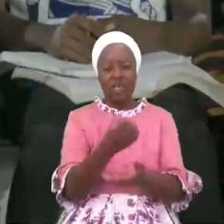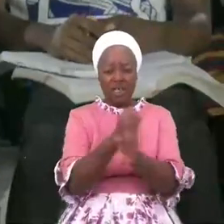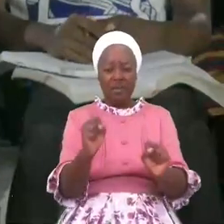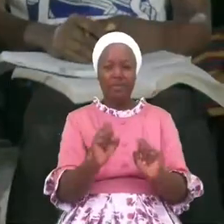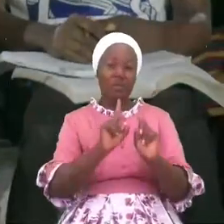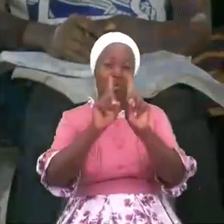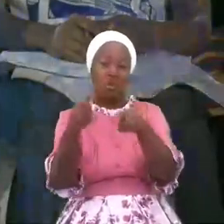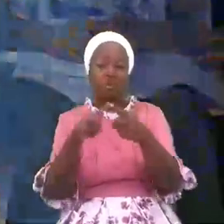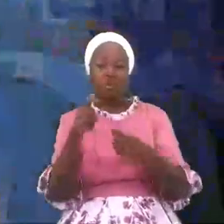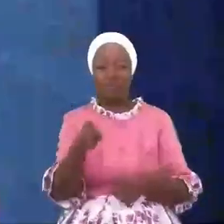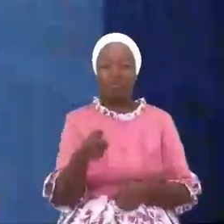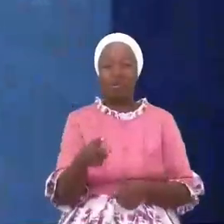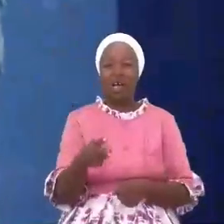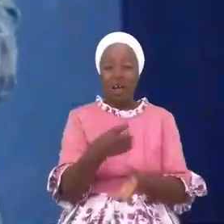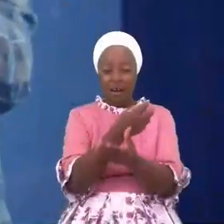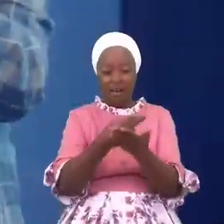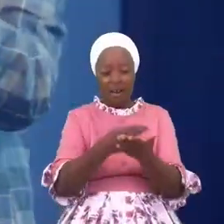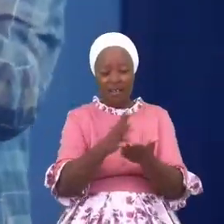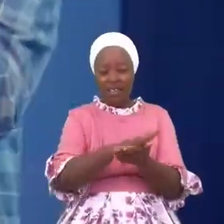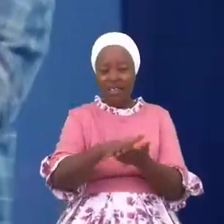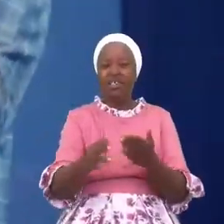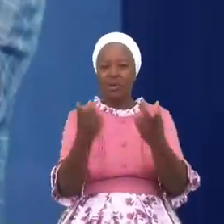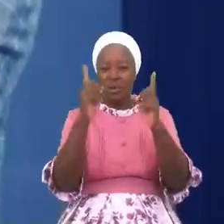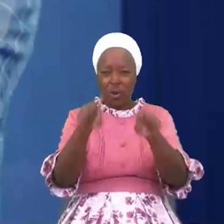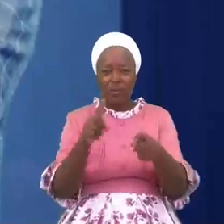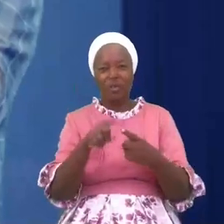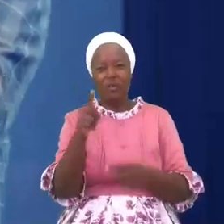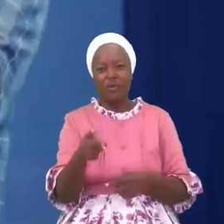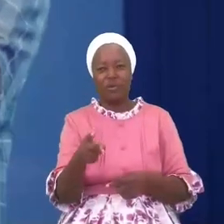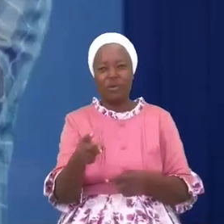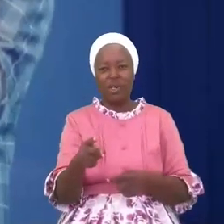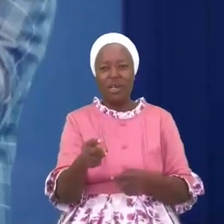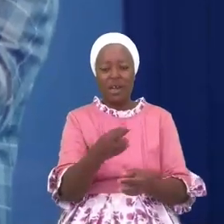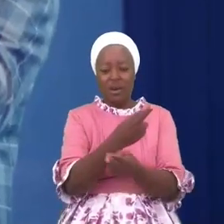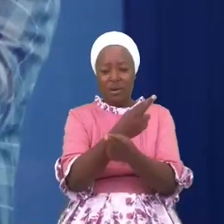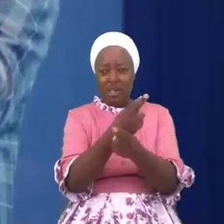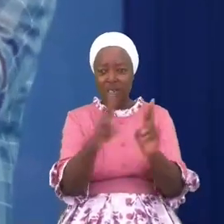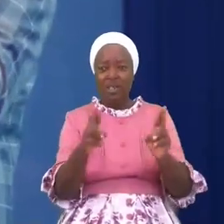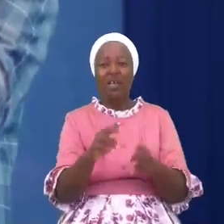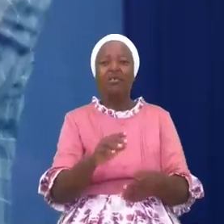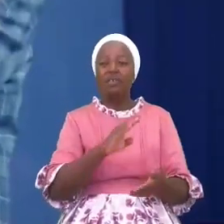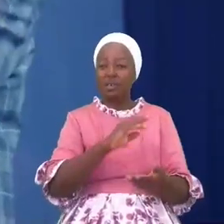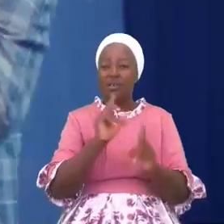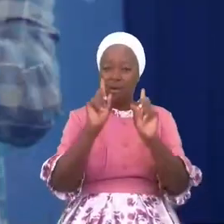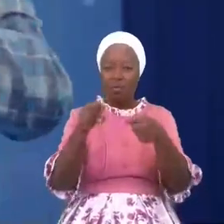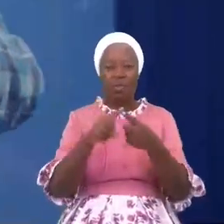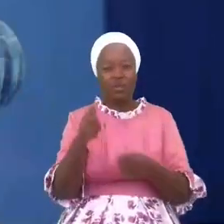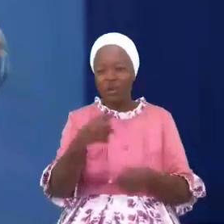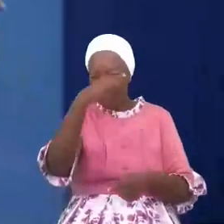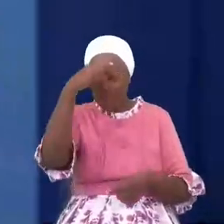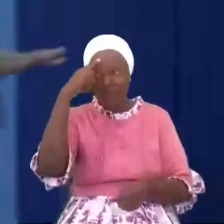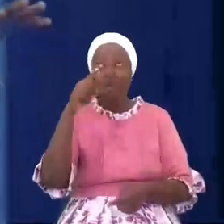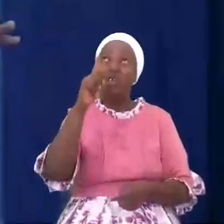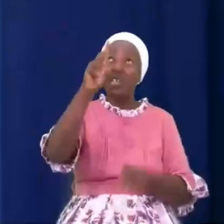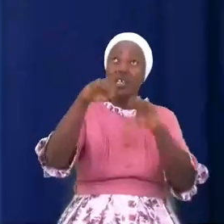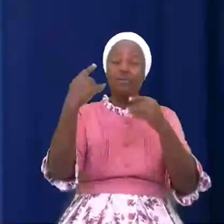viendra pour toi. La justice viendra pour toi. La rédemption viendra pour toi. Parce qu'il